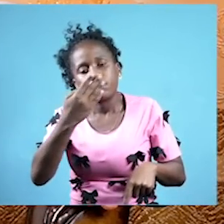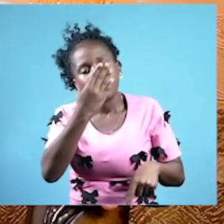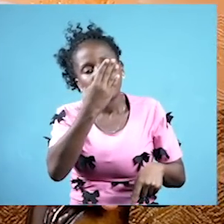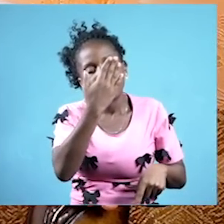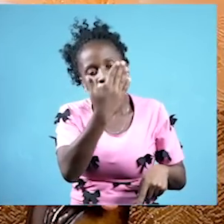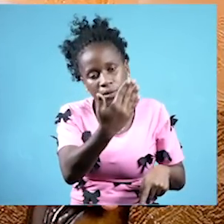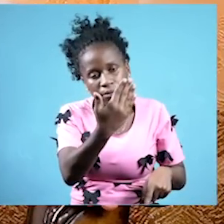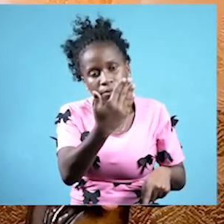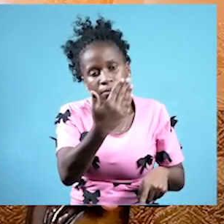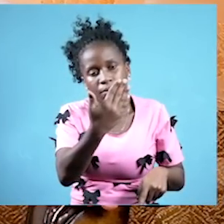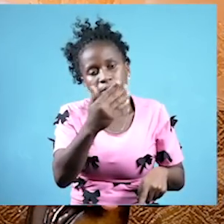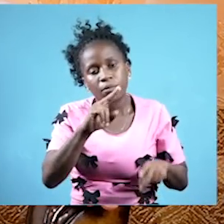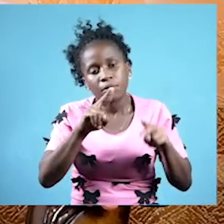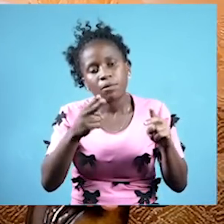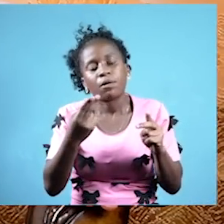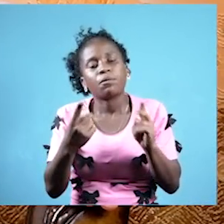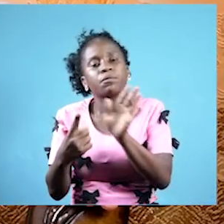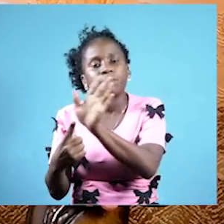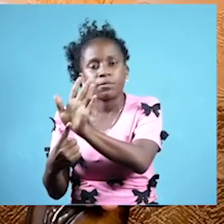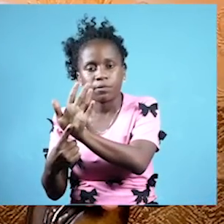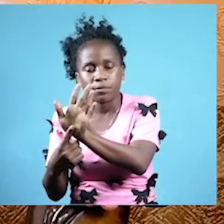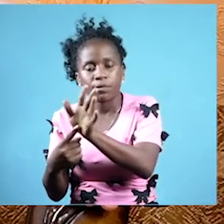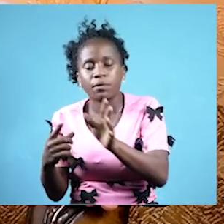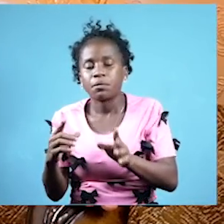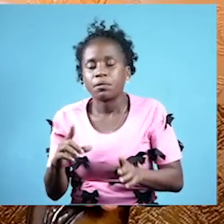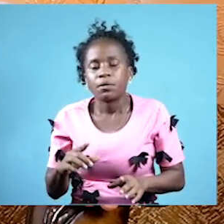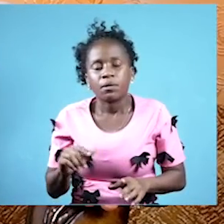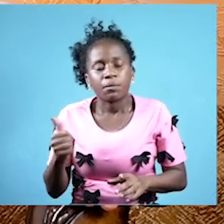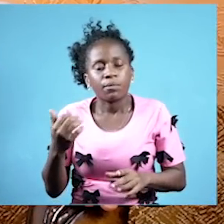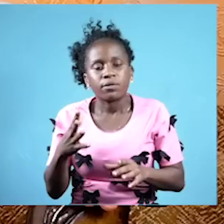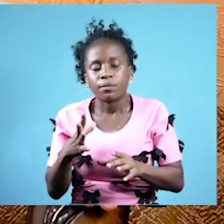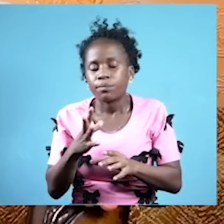hajapata wahi, ufunuo,